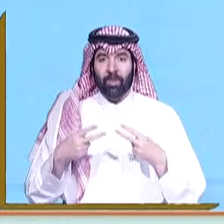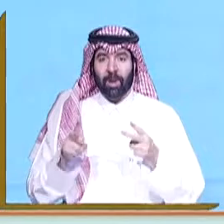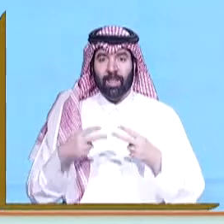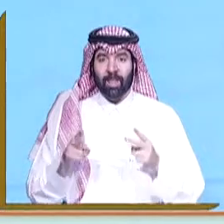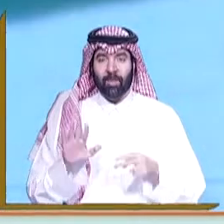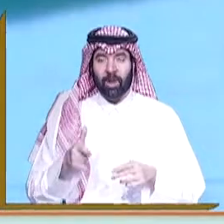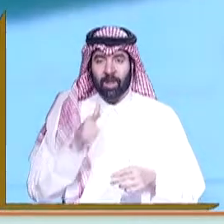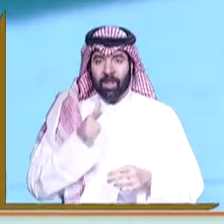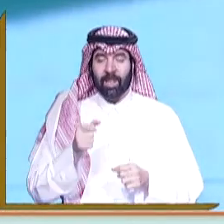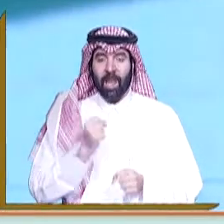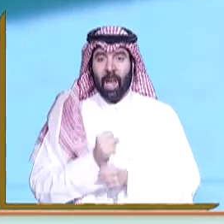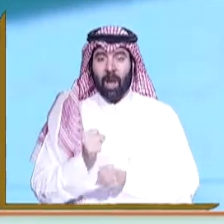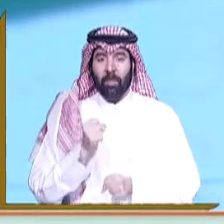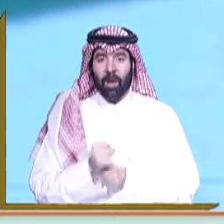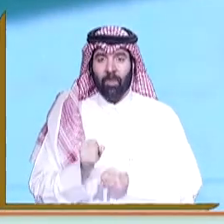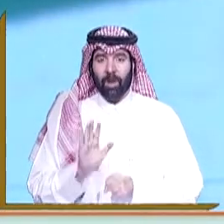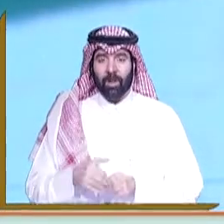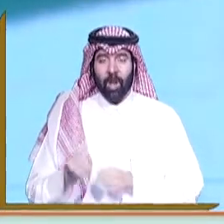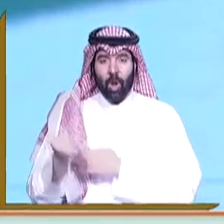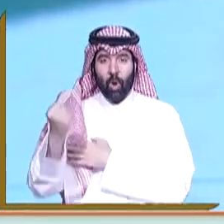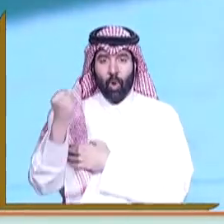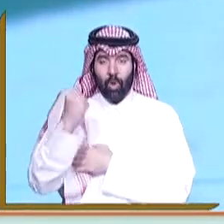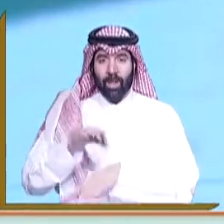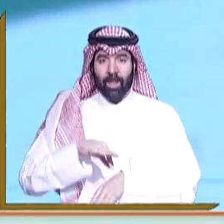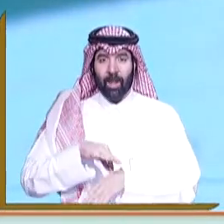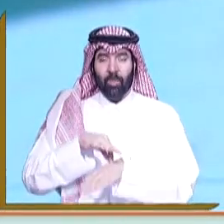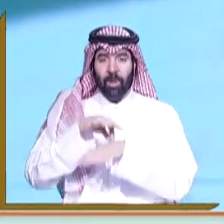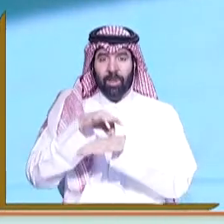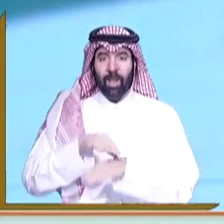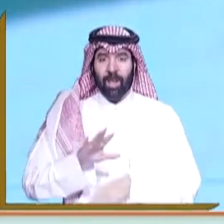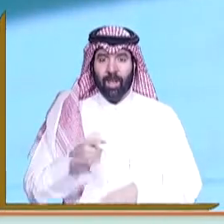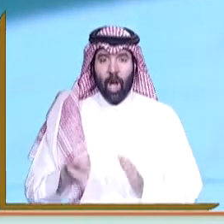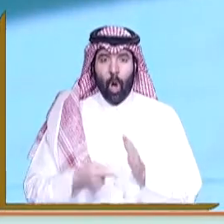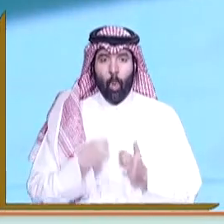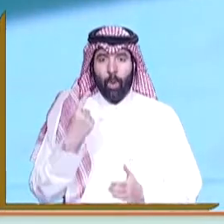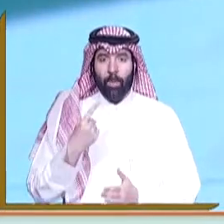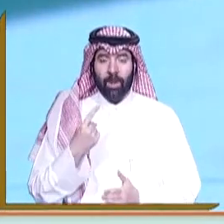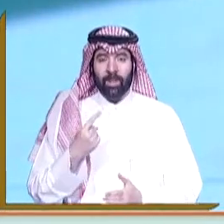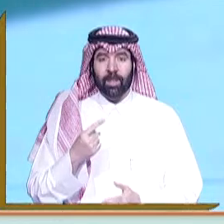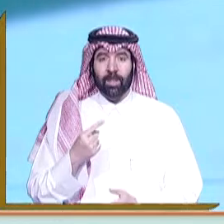أعمال مؤتمر مبادرة القدرات البشرية في نسخته الأولى يومي